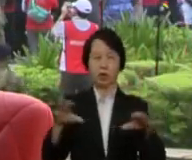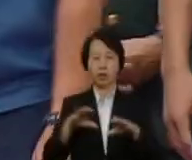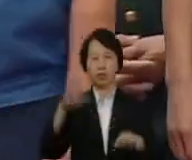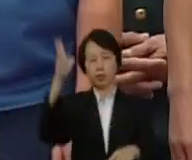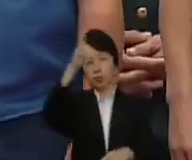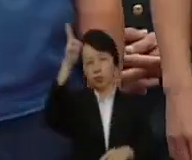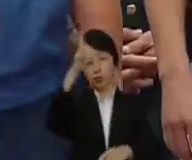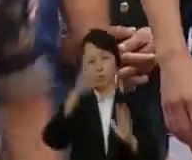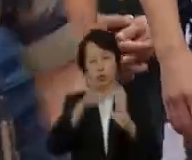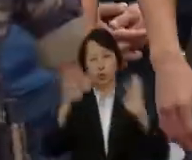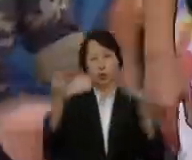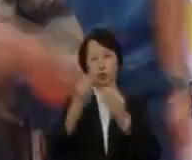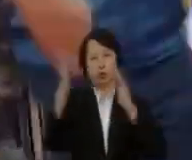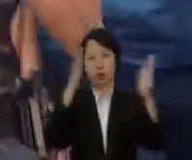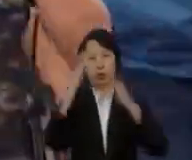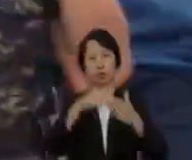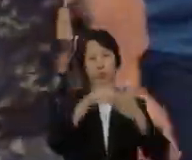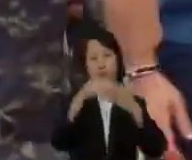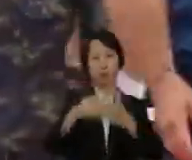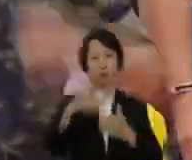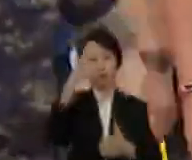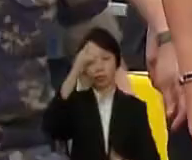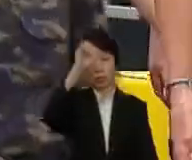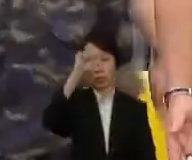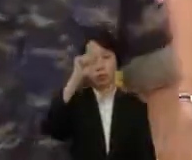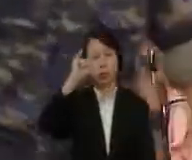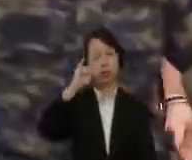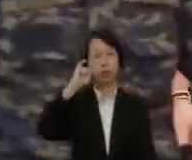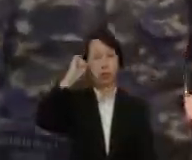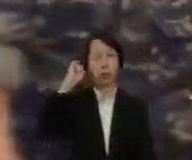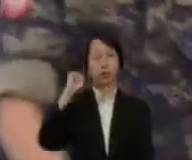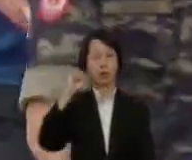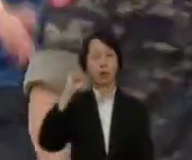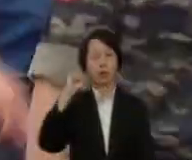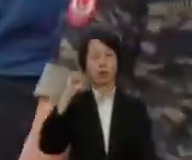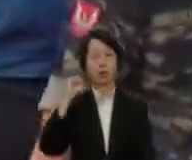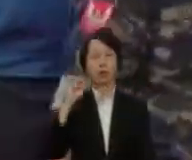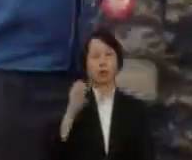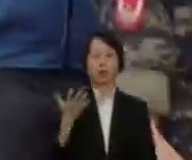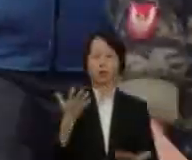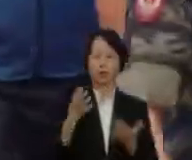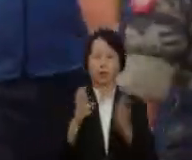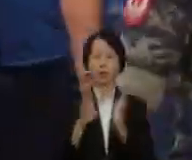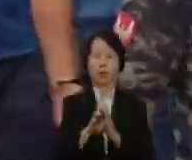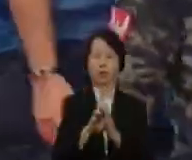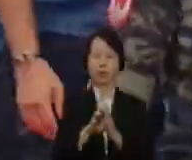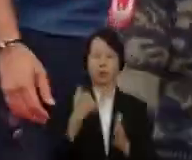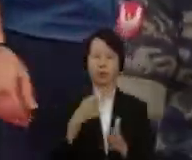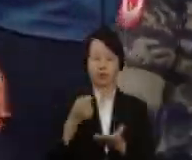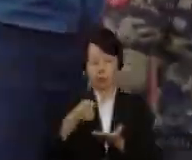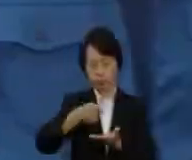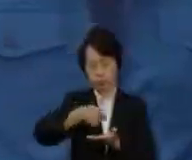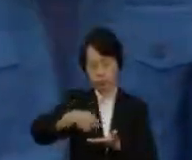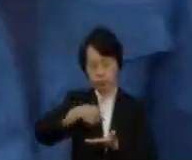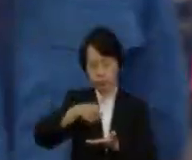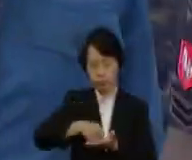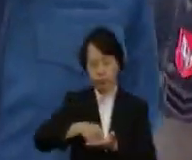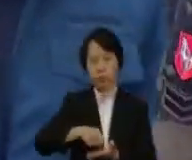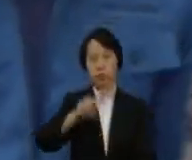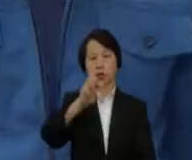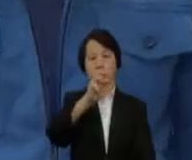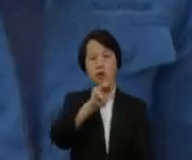oleh Kerajaan Keluarga Malaysia pimpinan Datuk Seri Ismail Sabri Yaakob. Antaranya adalah memeterai